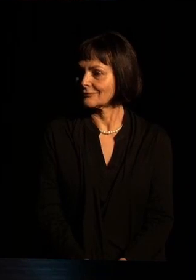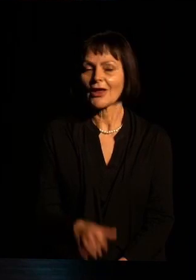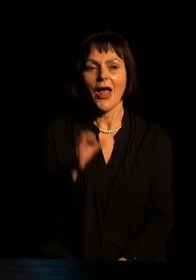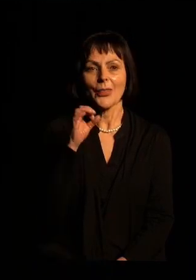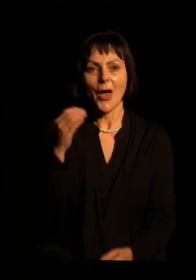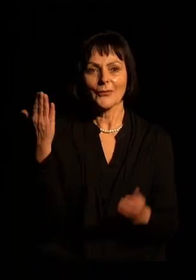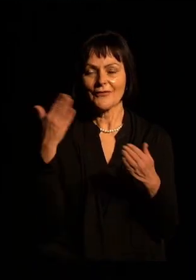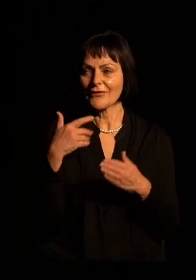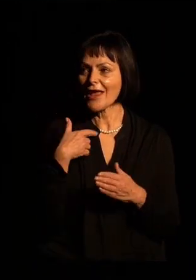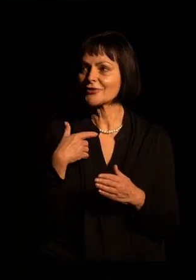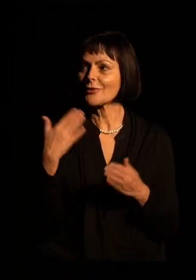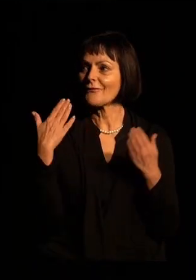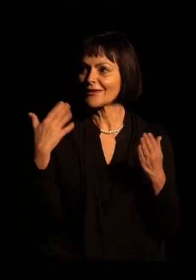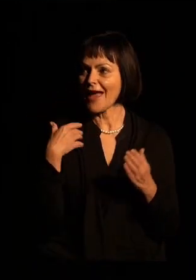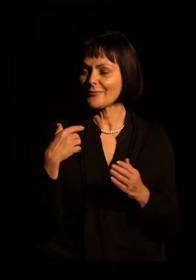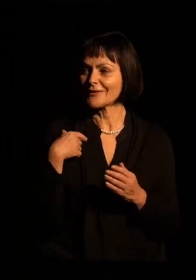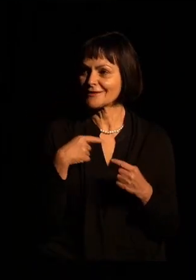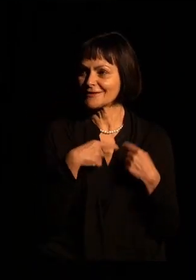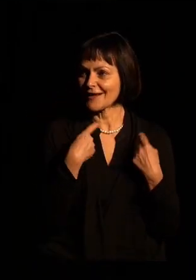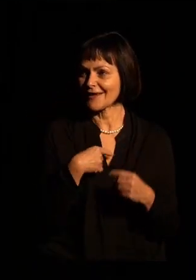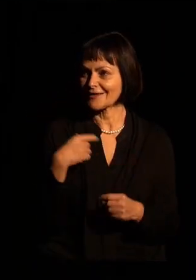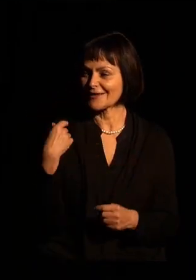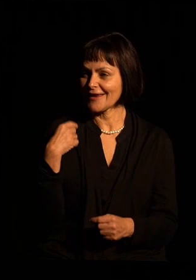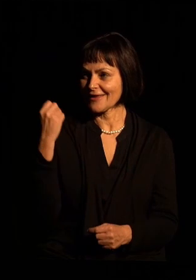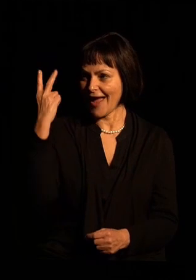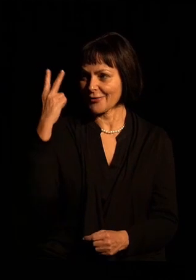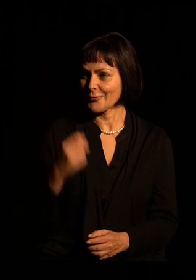Dobry wieczór, Tarnów. Witamy serdecznie. Dobry wieczór.